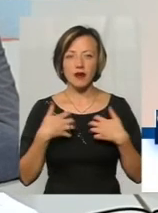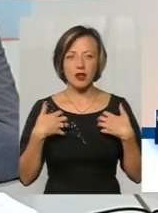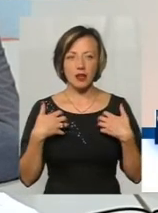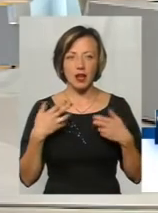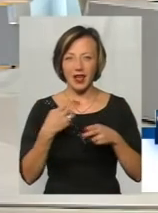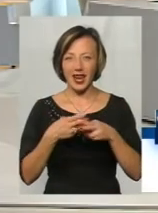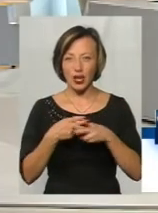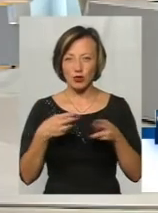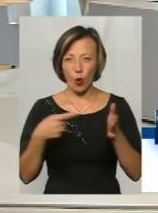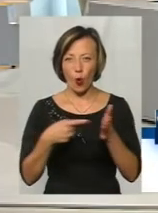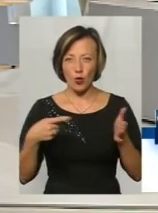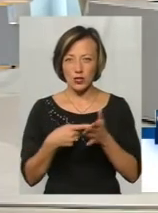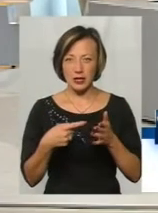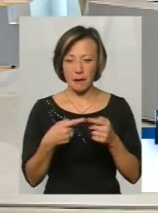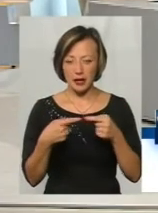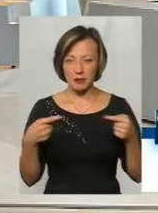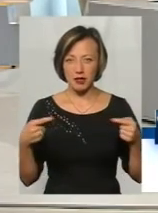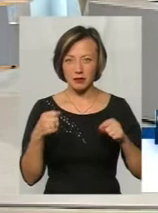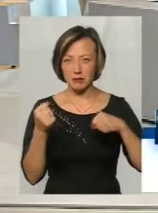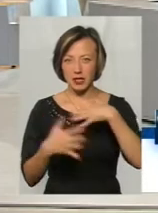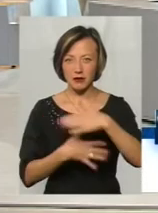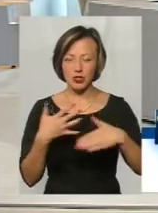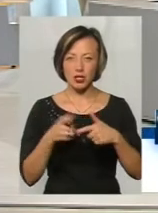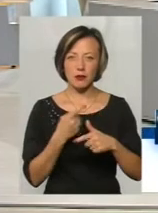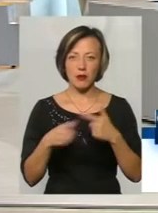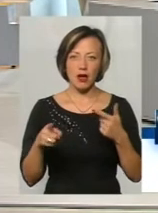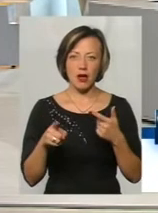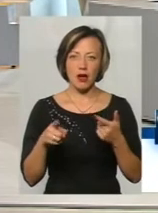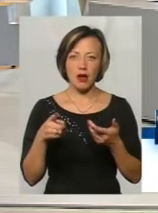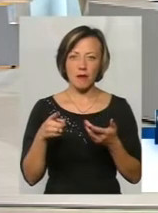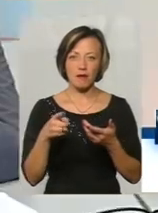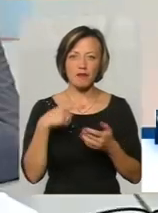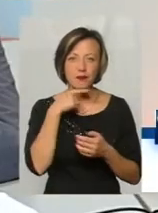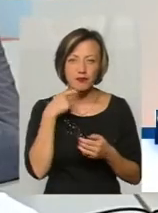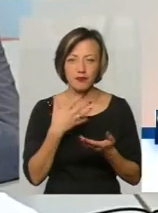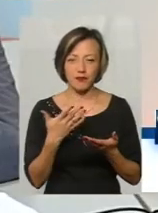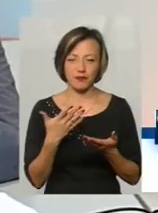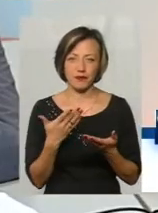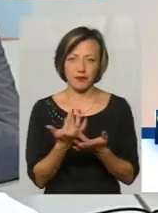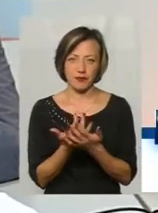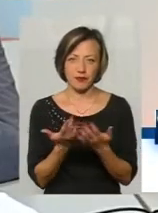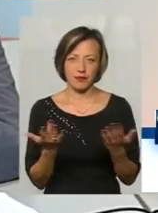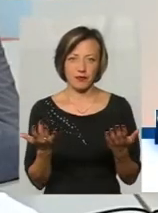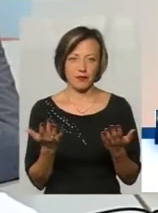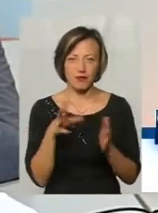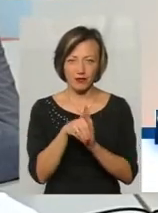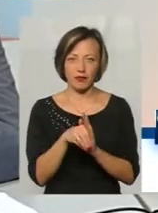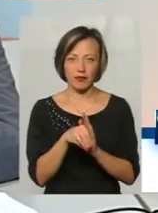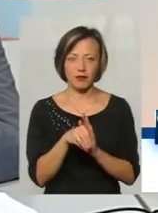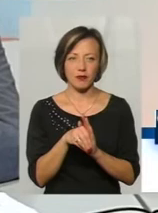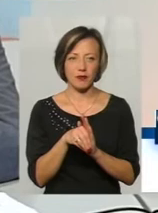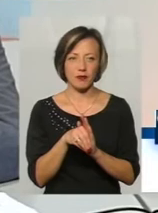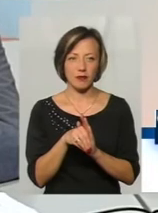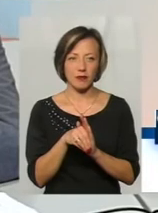режучі, колючі предмети, які просто перемішуються там чи з фаршем, чи з якимось другим їдою,